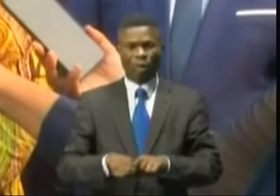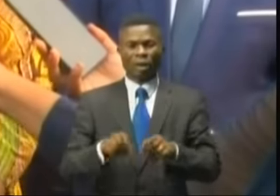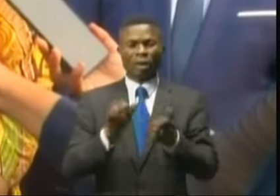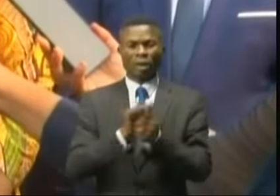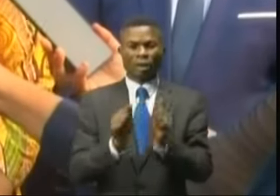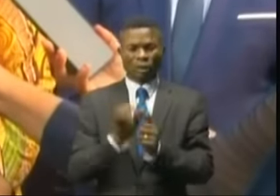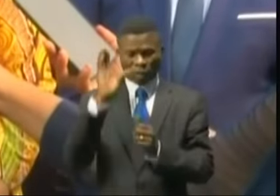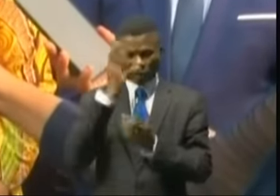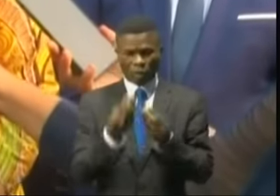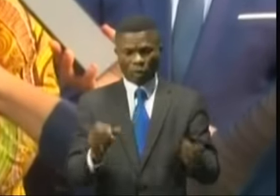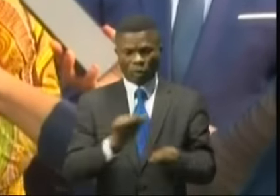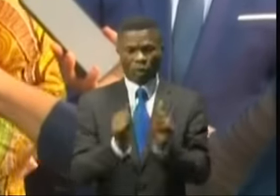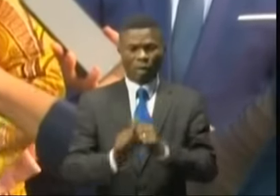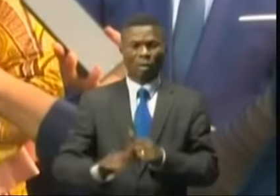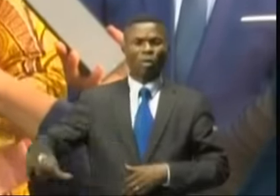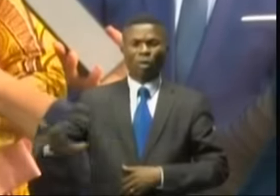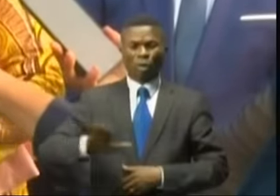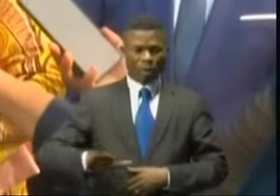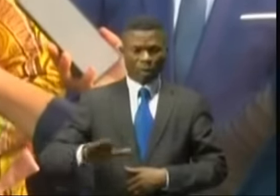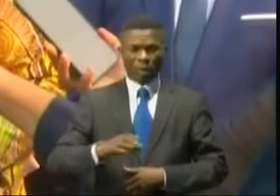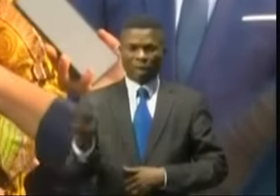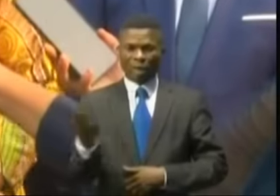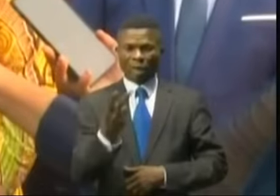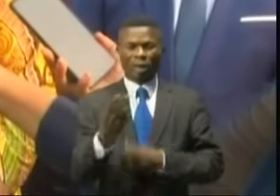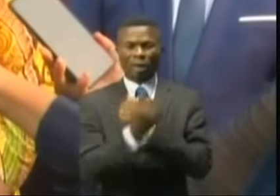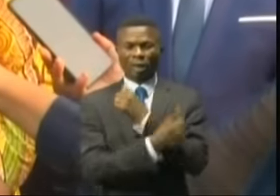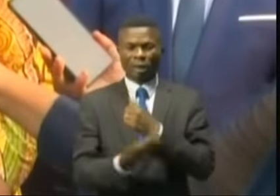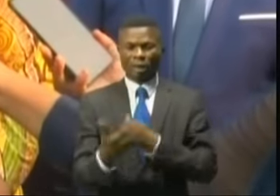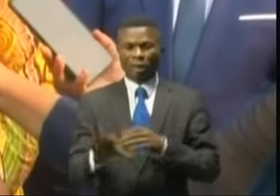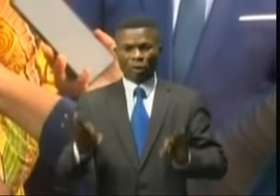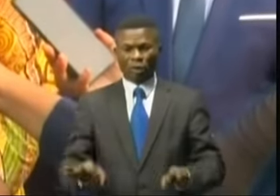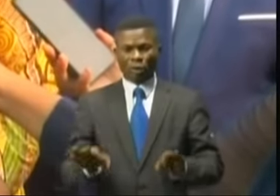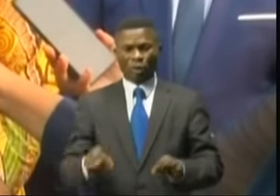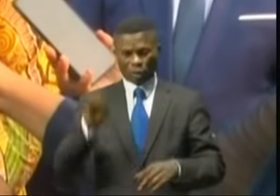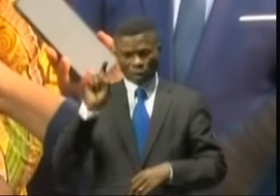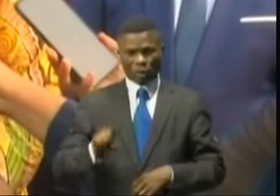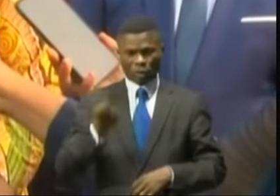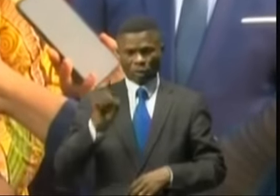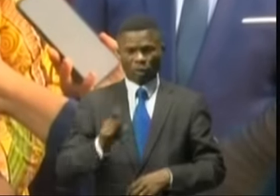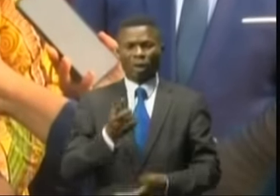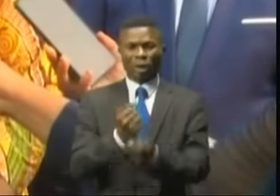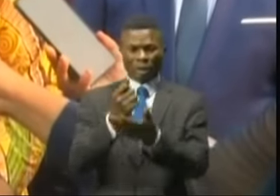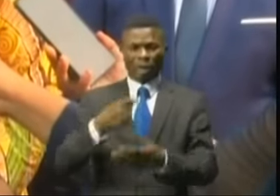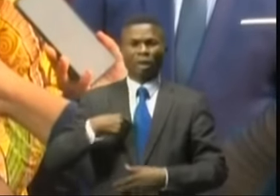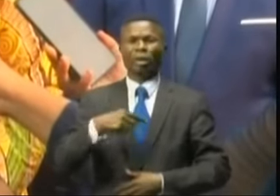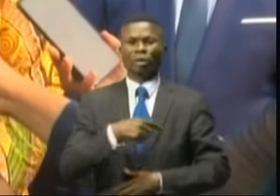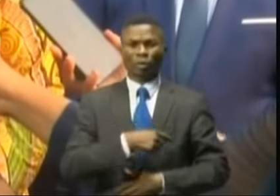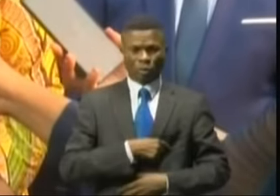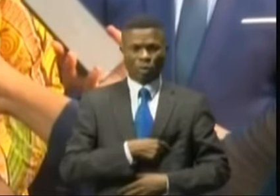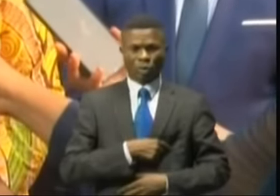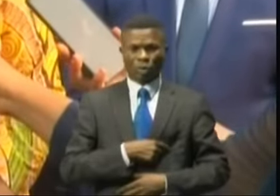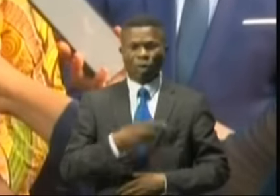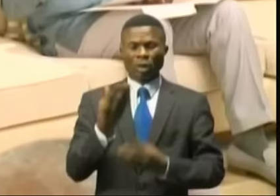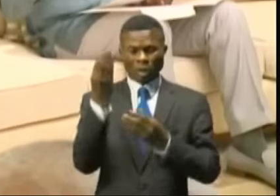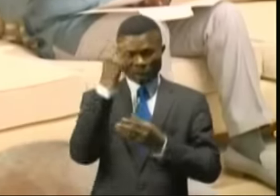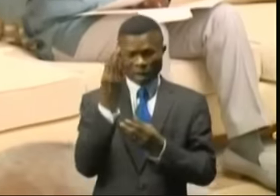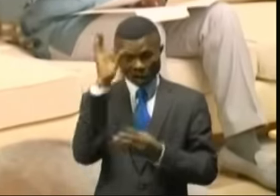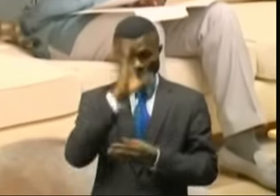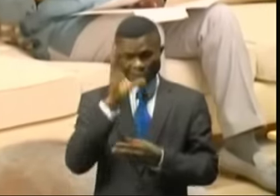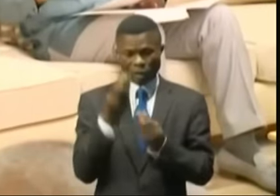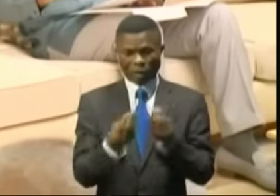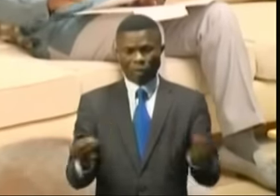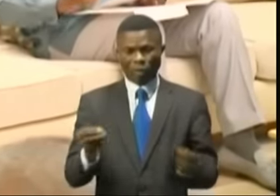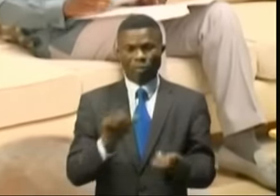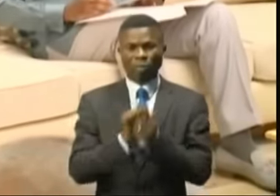l'essor économique de nos pays, parce que ce sont les ressources naturelles qui doivent donc nous aider à cet essor économique. Le bassin